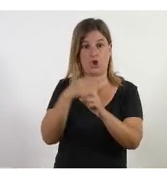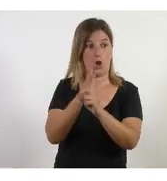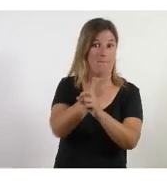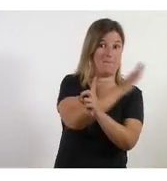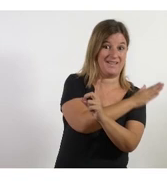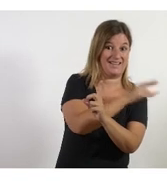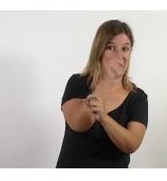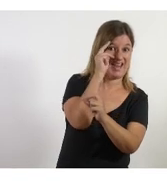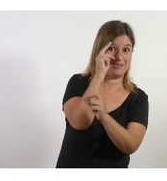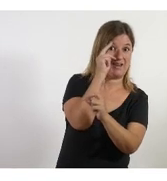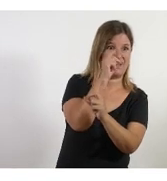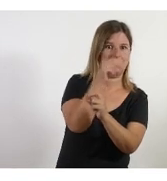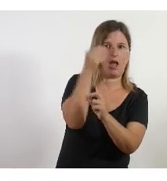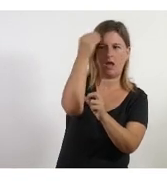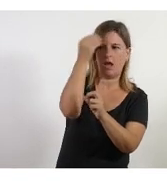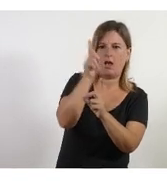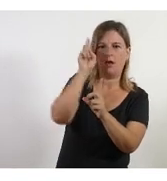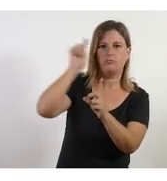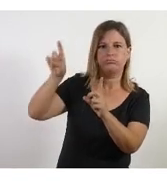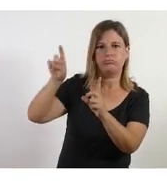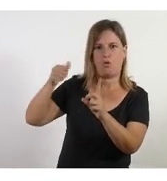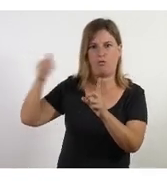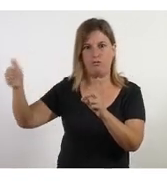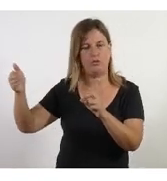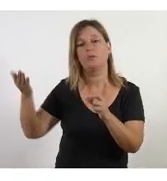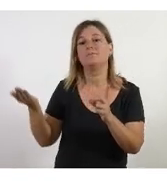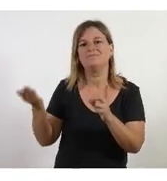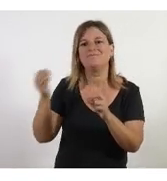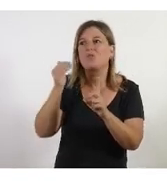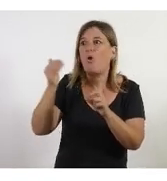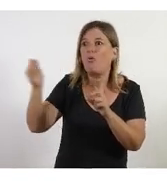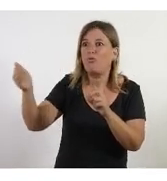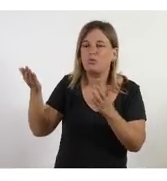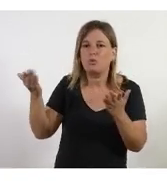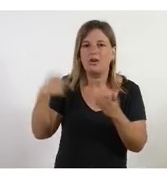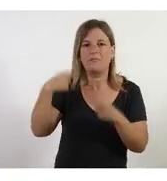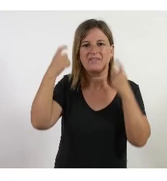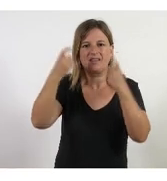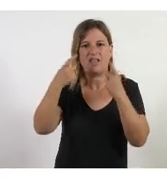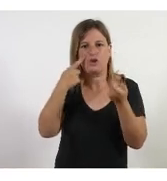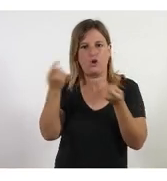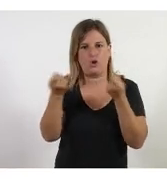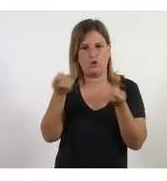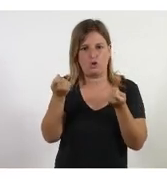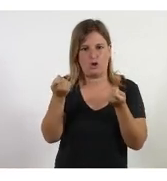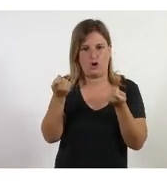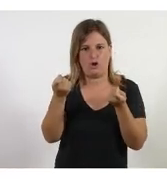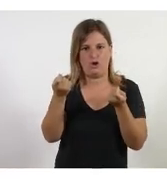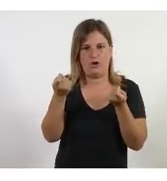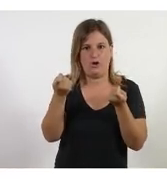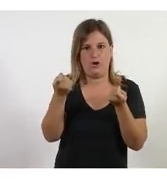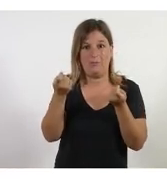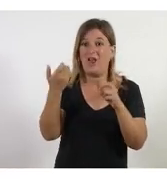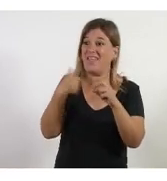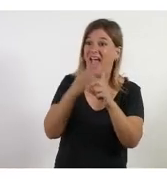projecto cap al futur, más de lo mismo. Amb un futur que intento controlar, que quan arriba ja no